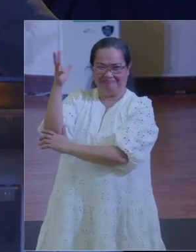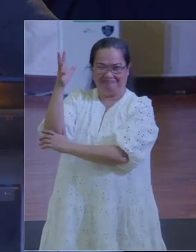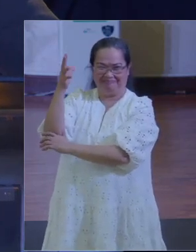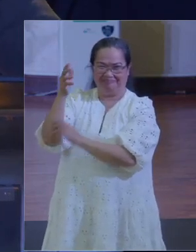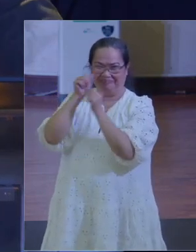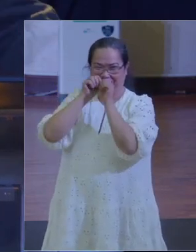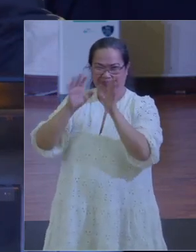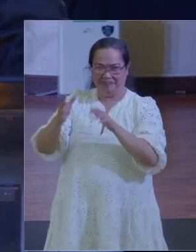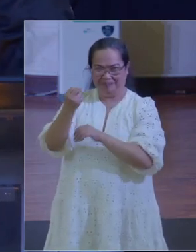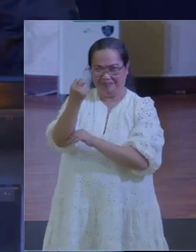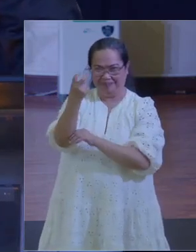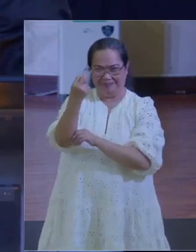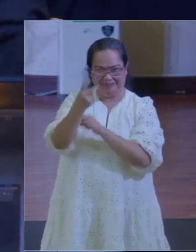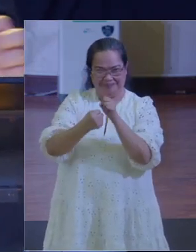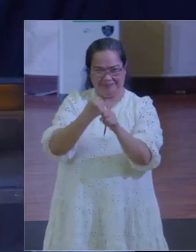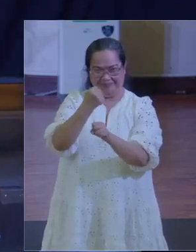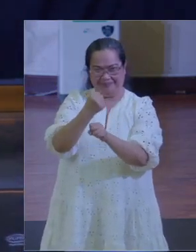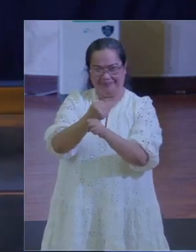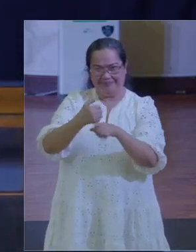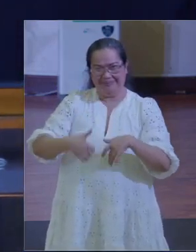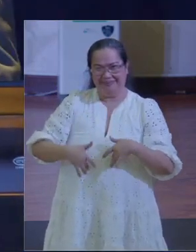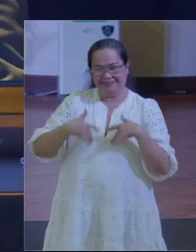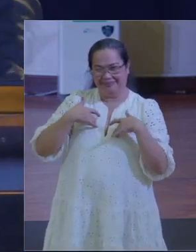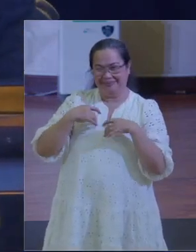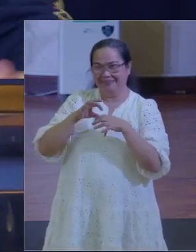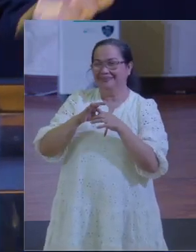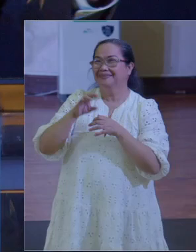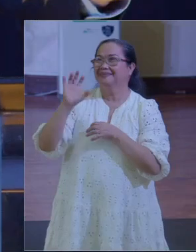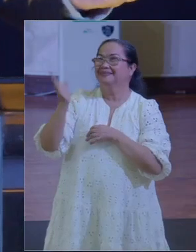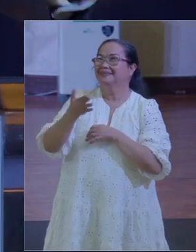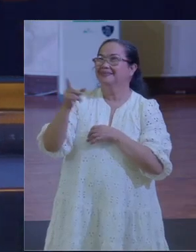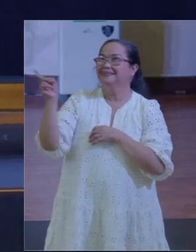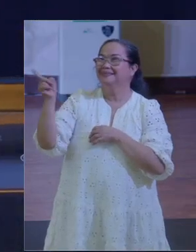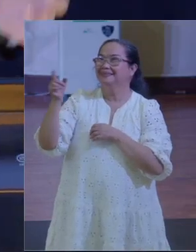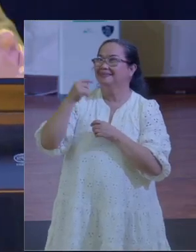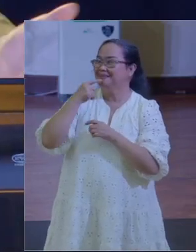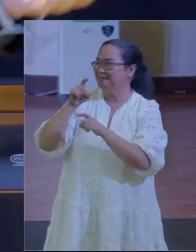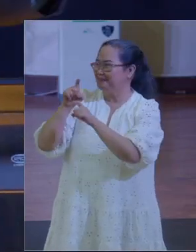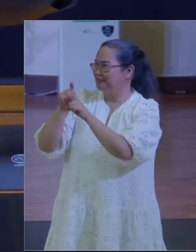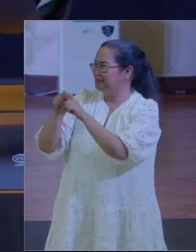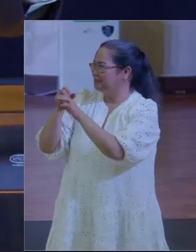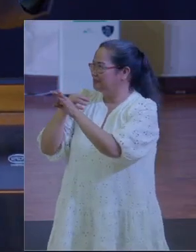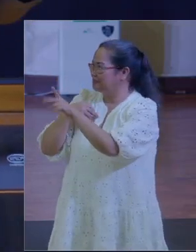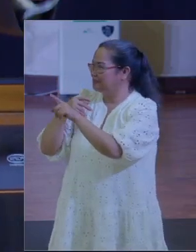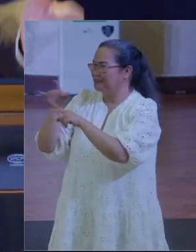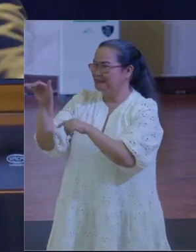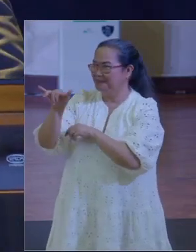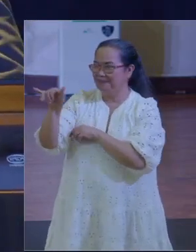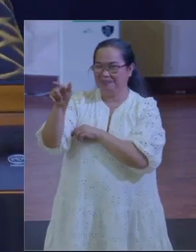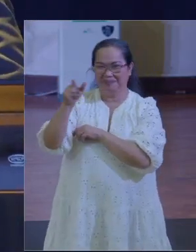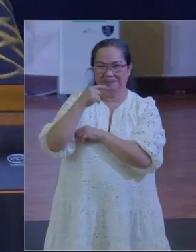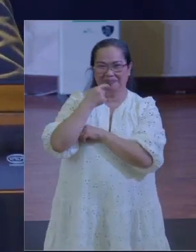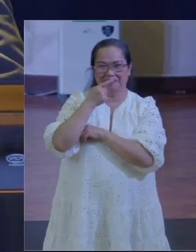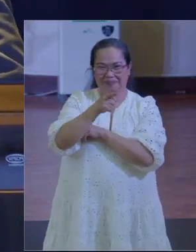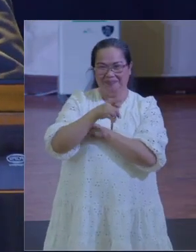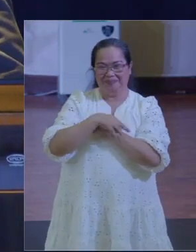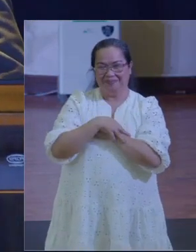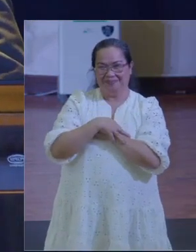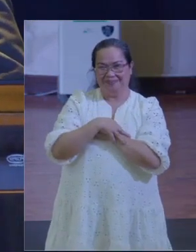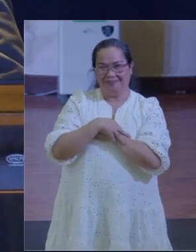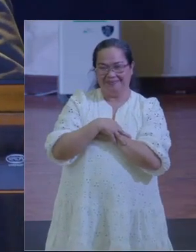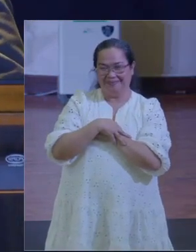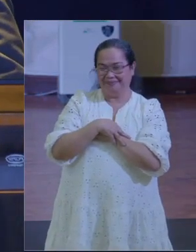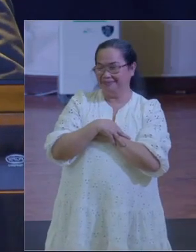Na-bless kami for 12 years. Tumira po kami sa bahay nila Elder Poyen Pina at ni Deaconess Luz Pine.